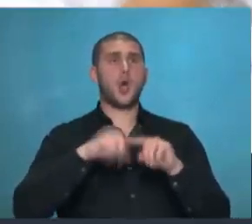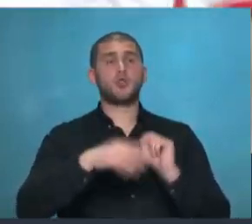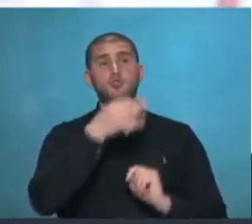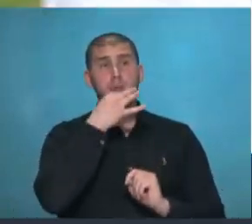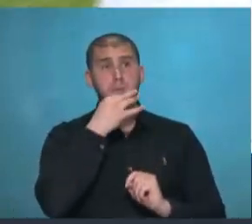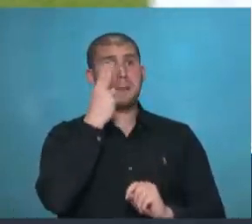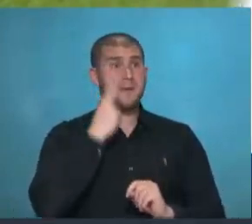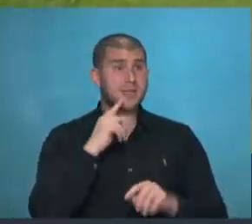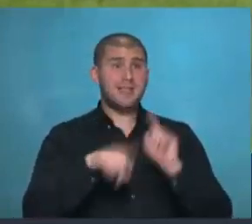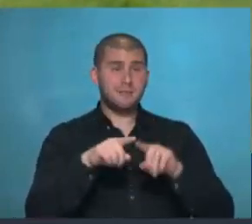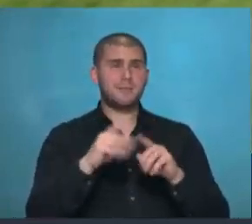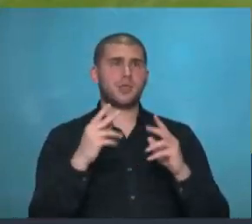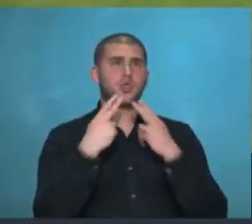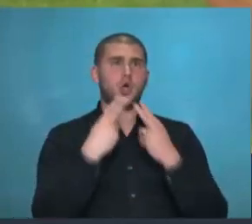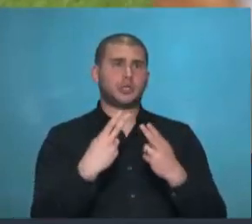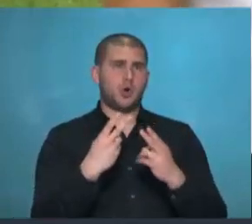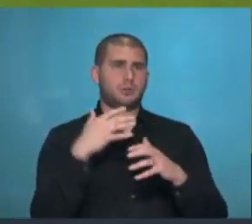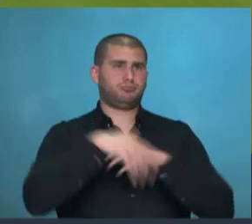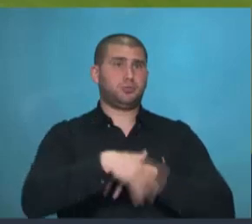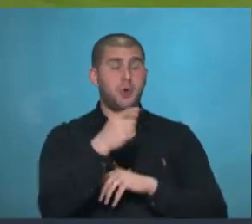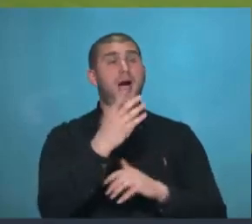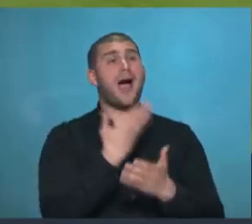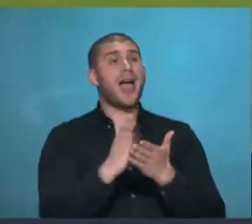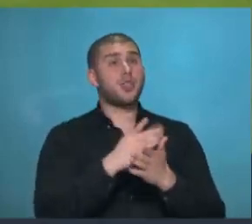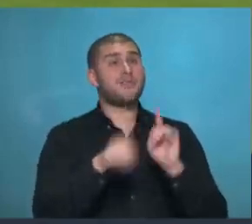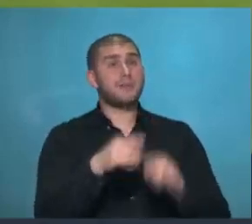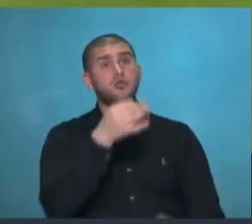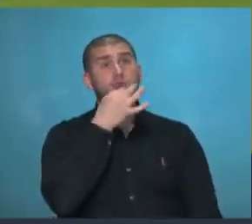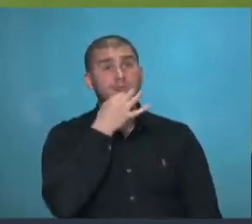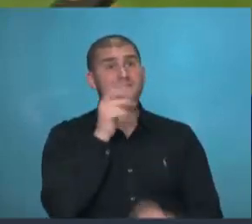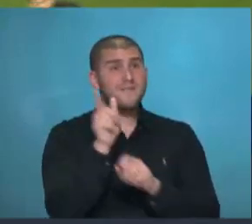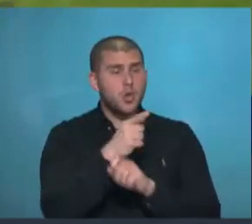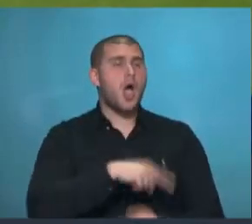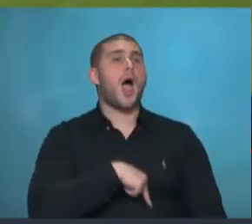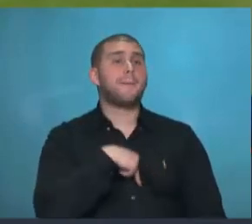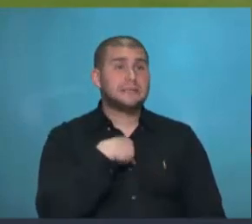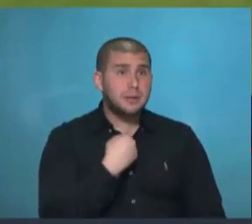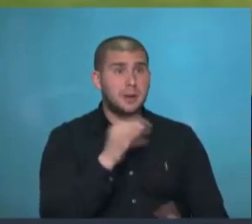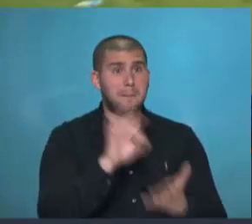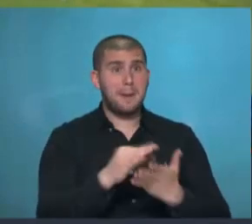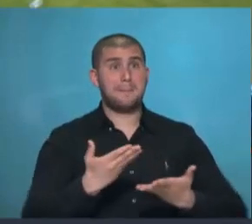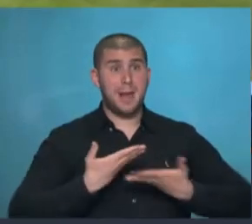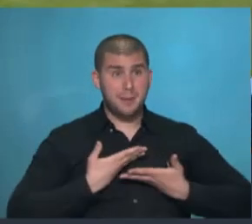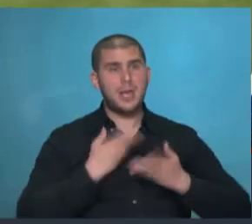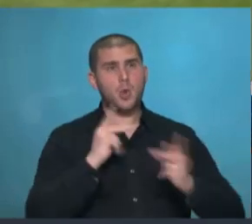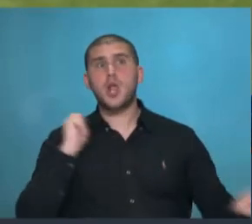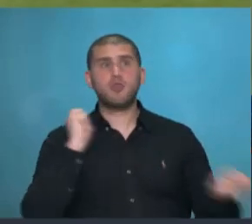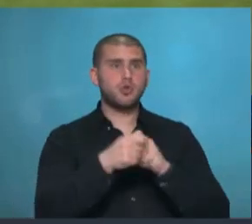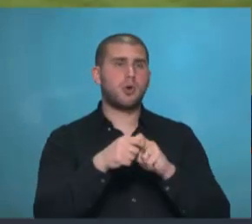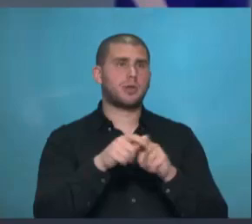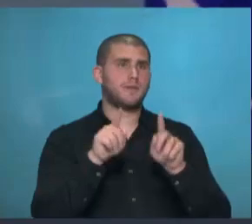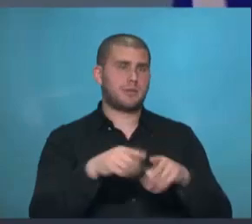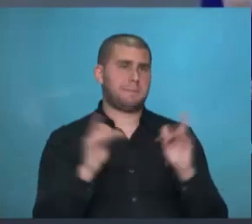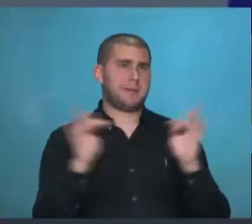שקבעו לעתים תוצאות משחקים. לעתים ההחלטות אצל שופטי הוידאו אורכות זמן, וכשהן מתקבלות הן יכולות לשנות מומנטום של